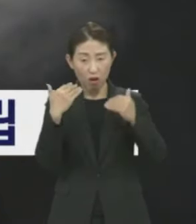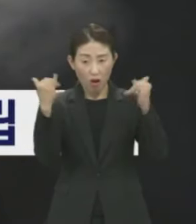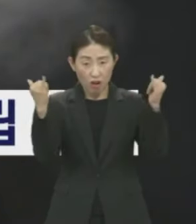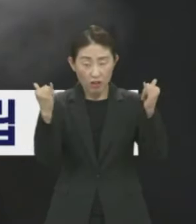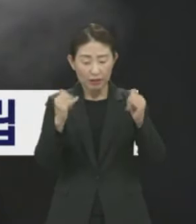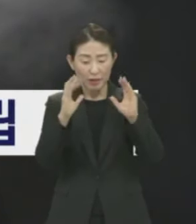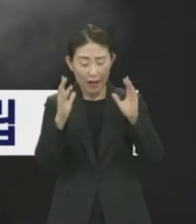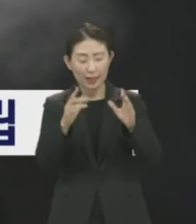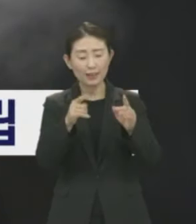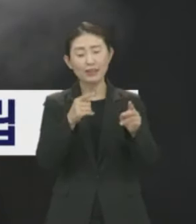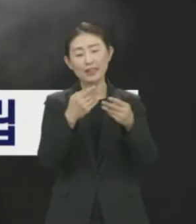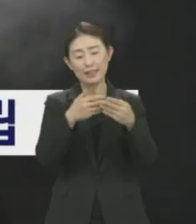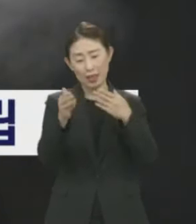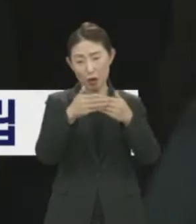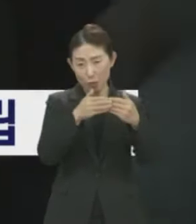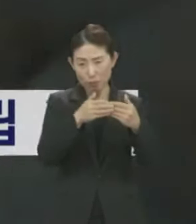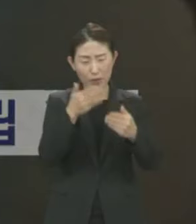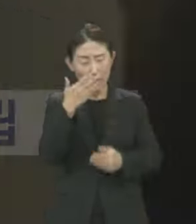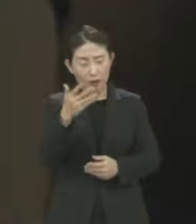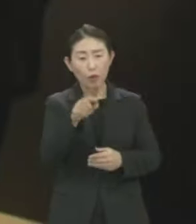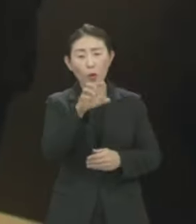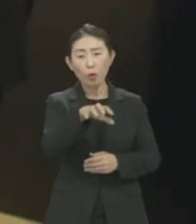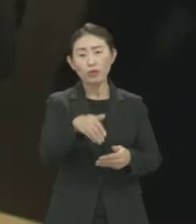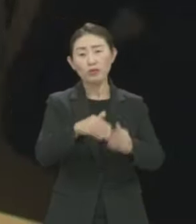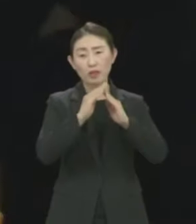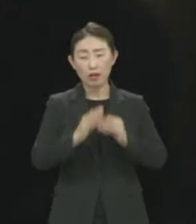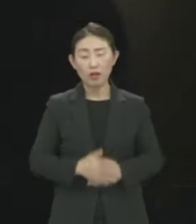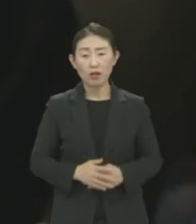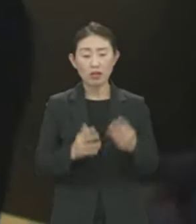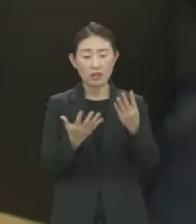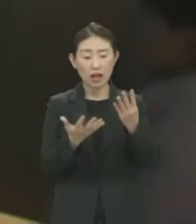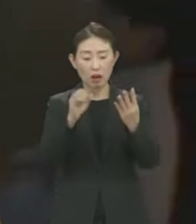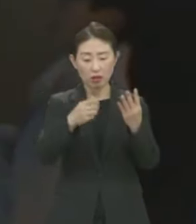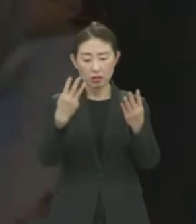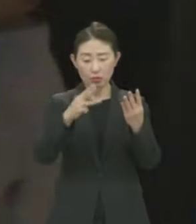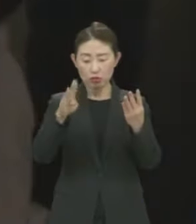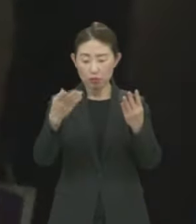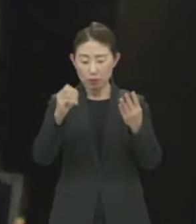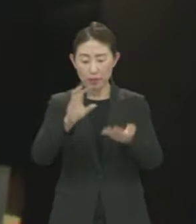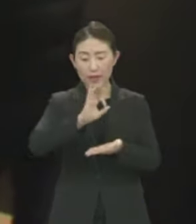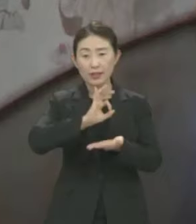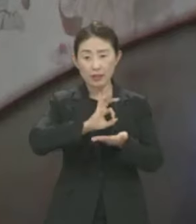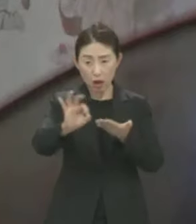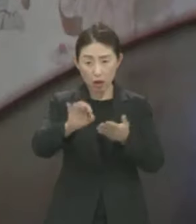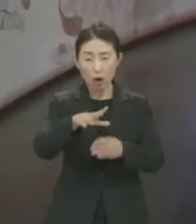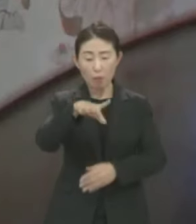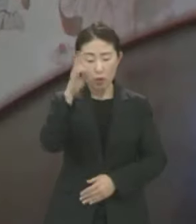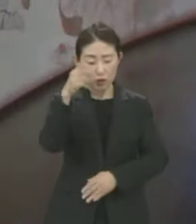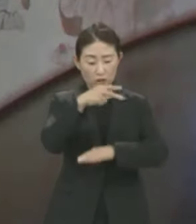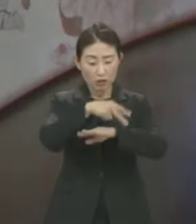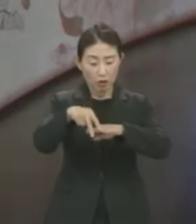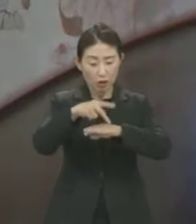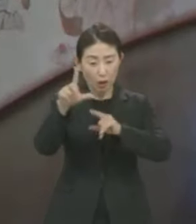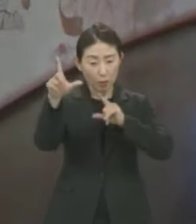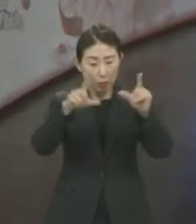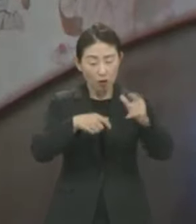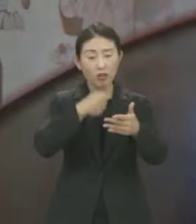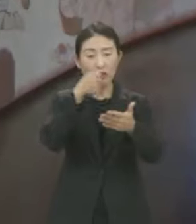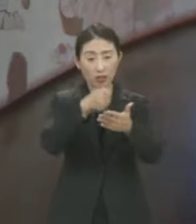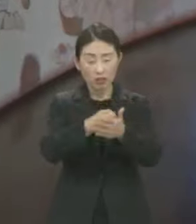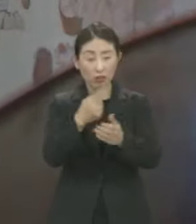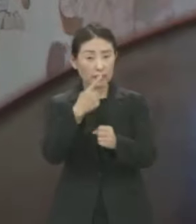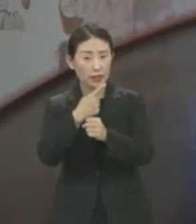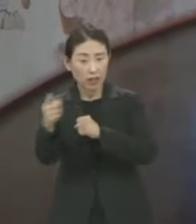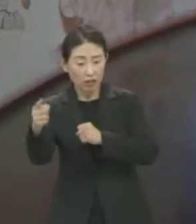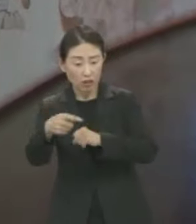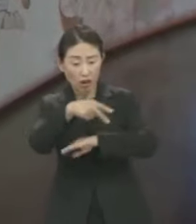있는 공간으로 꾸며집니다. 일단 4억 3,900만 원을 들여 설계의 구체적인 방향 등을 정하게 되고